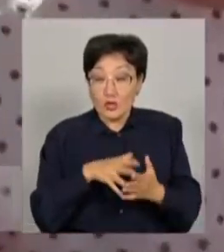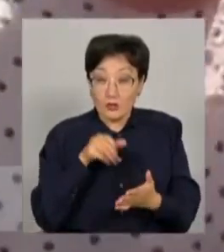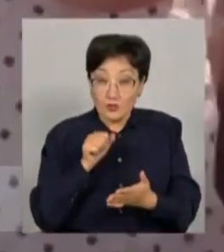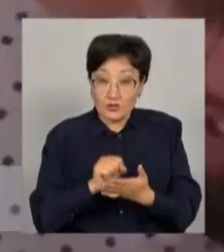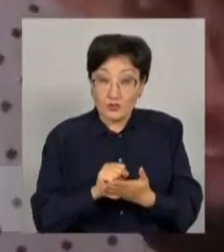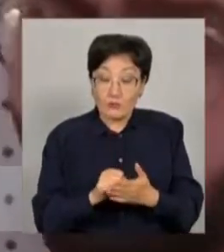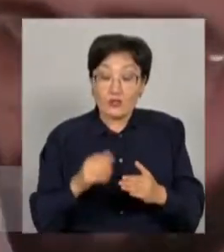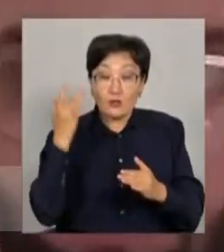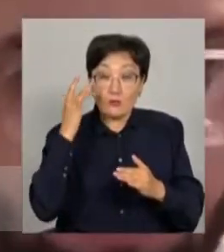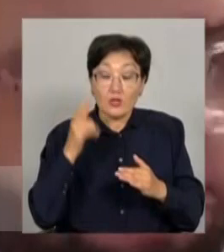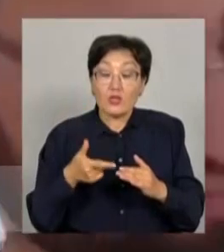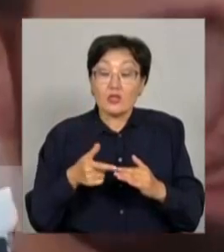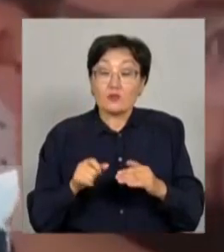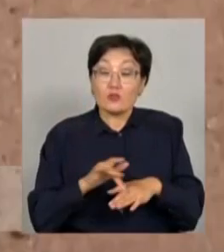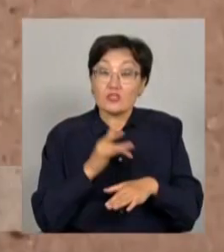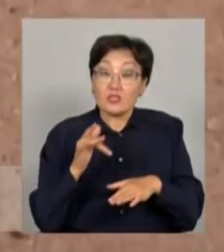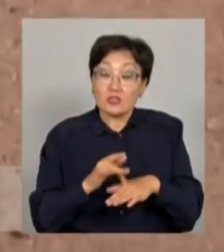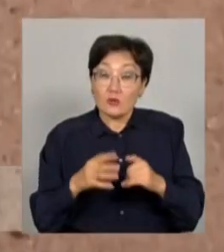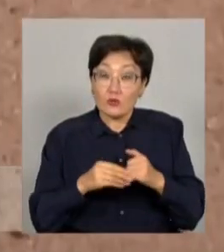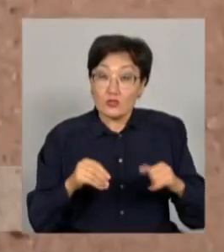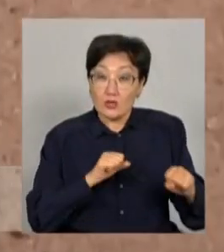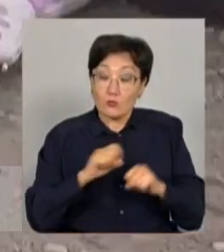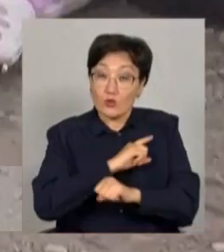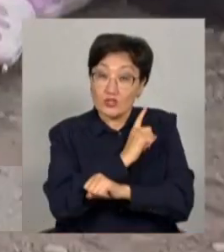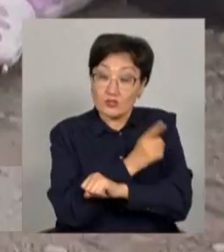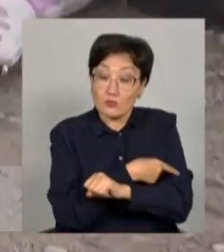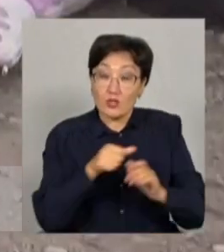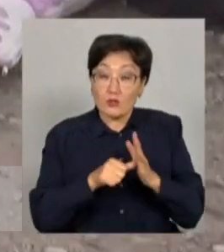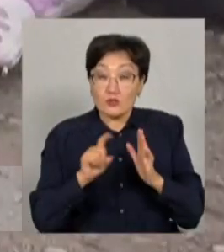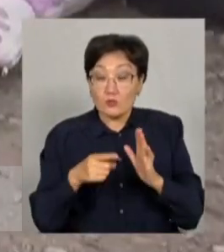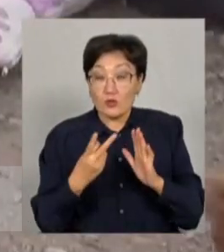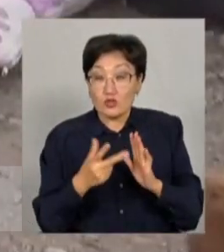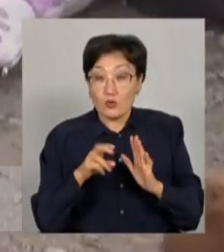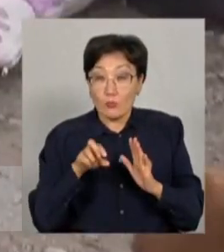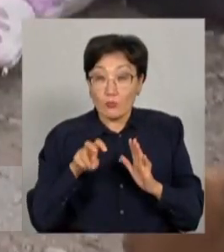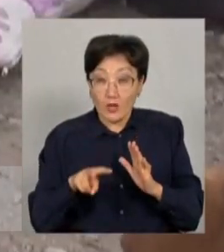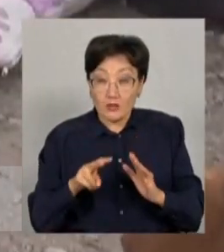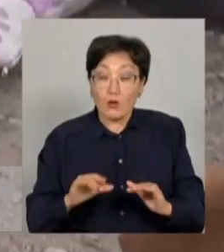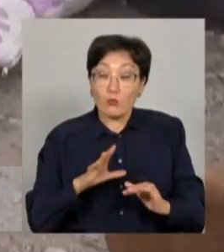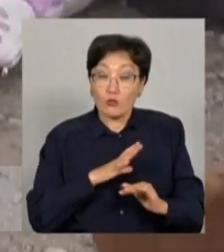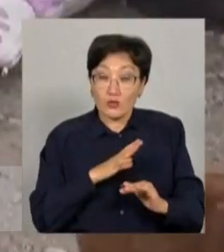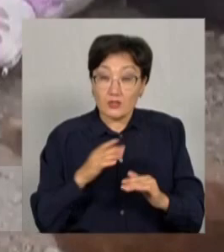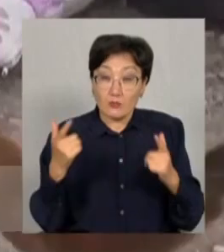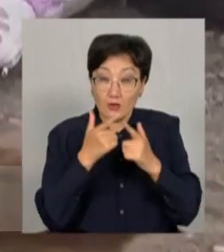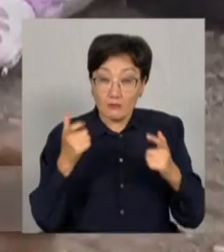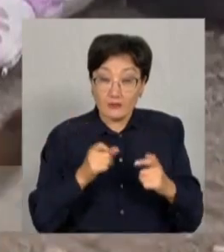еді. АқШ-тың геологиялық қызметі жер сілкінісінің қуаты 6,3 балға дейін жеткен деп